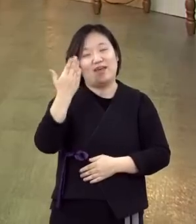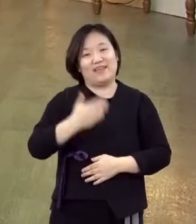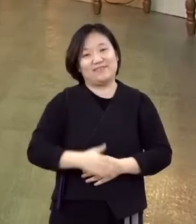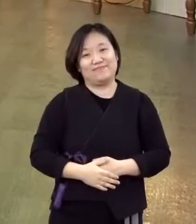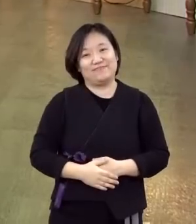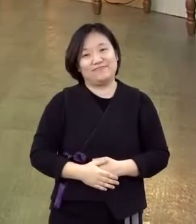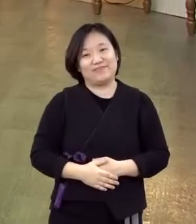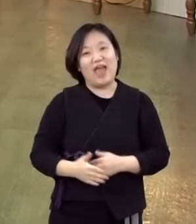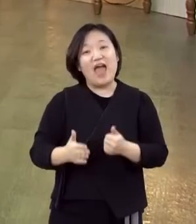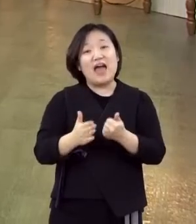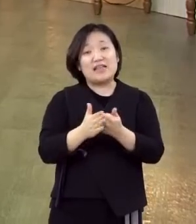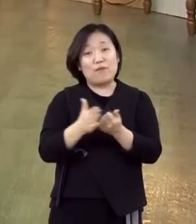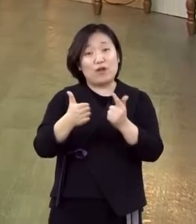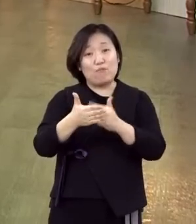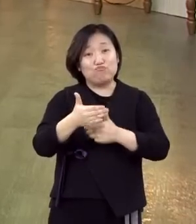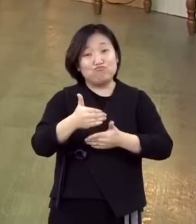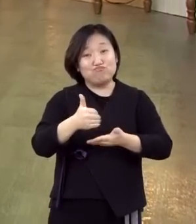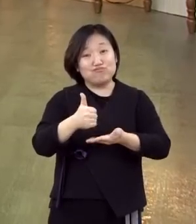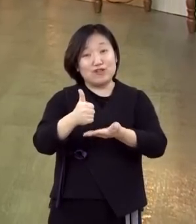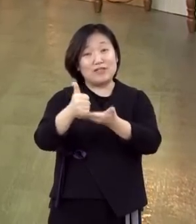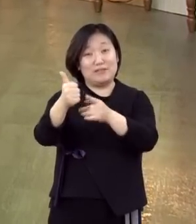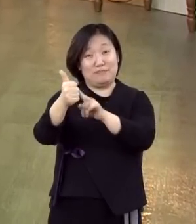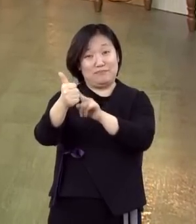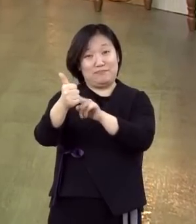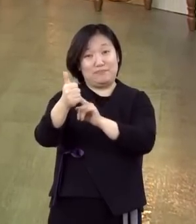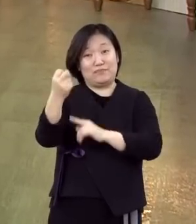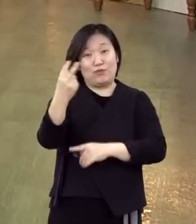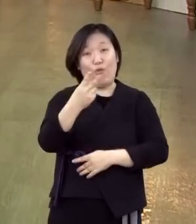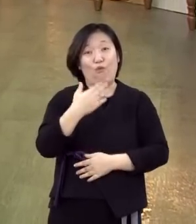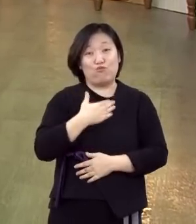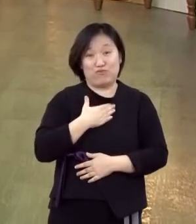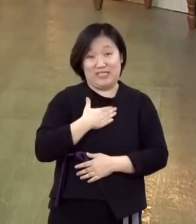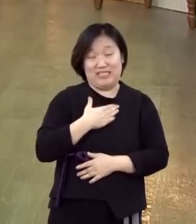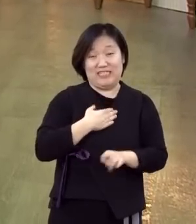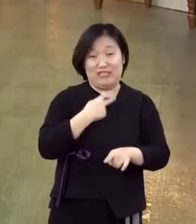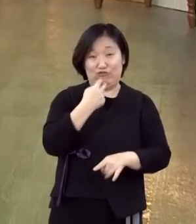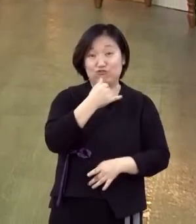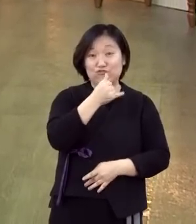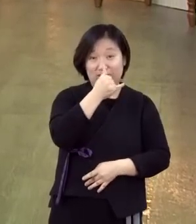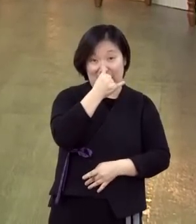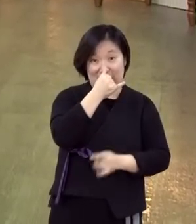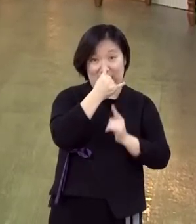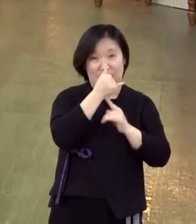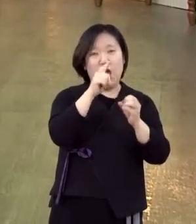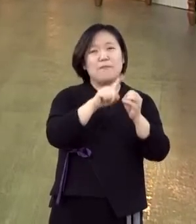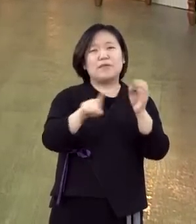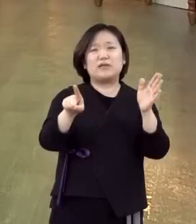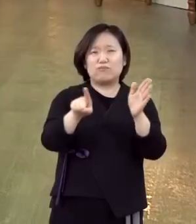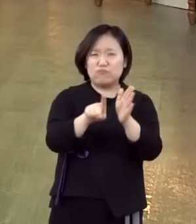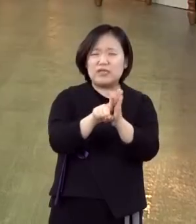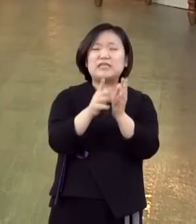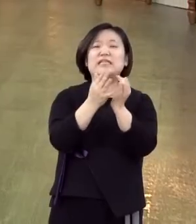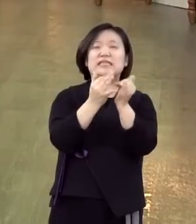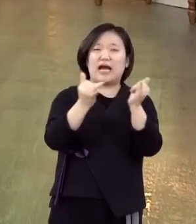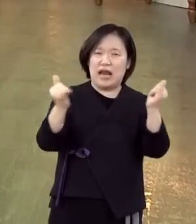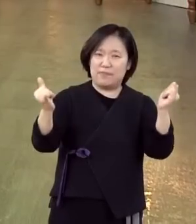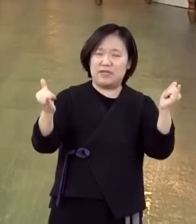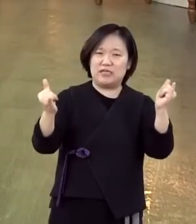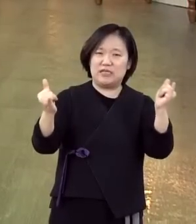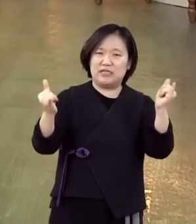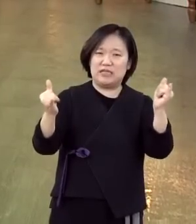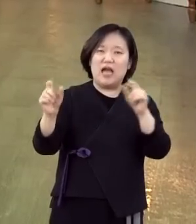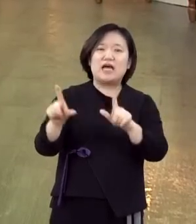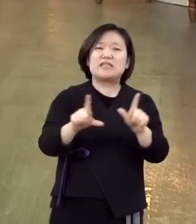불교도들과모든 중생들은삶을살아가면서 지치고,